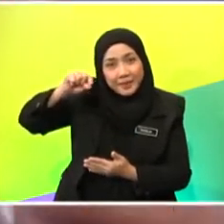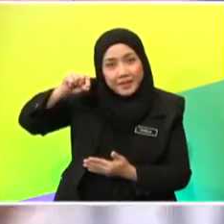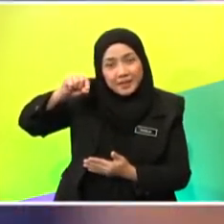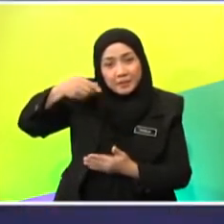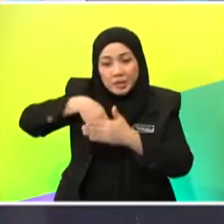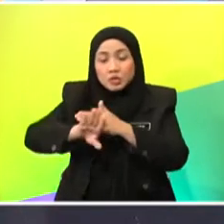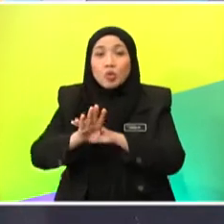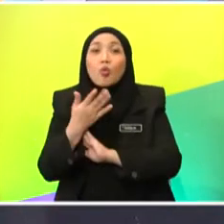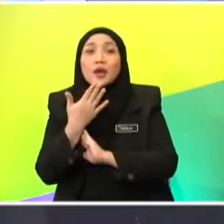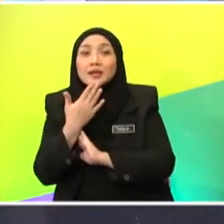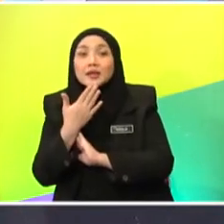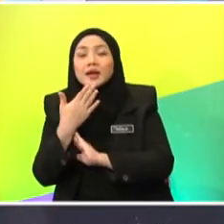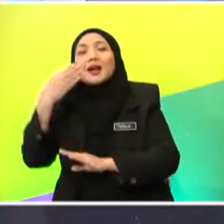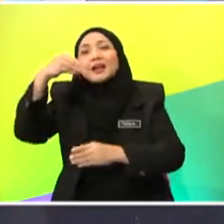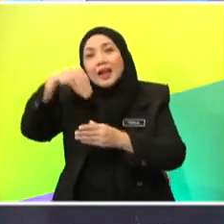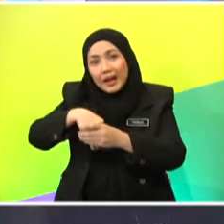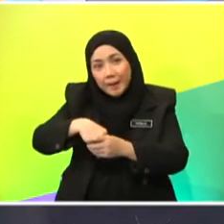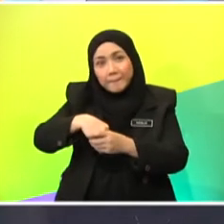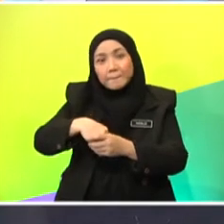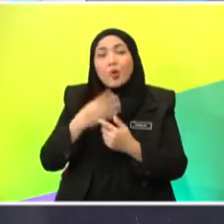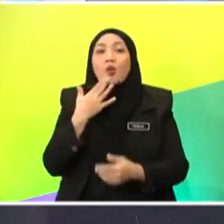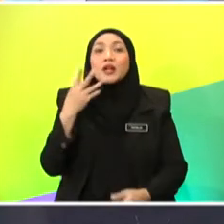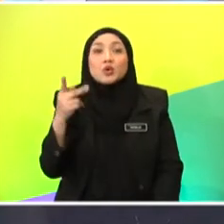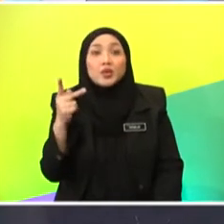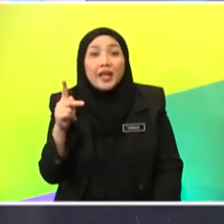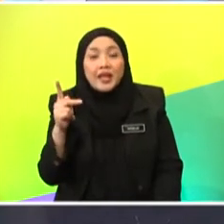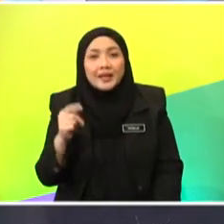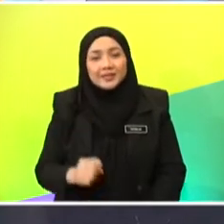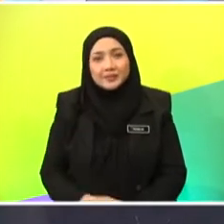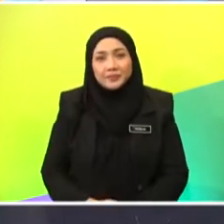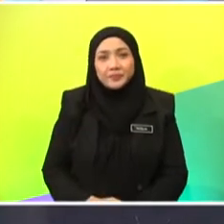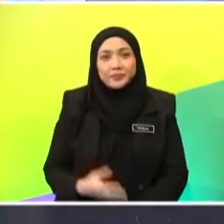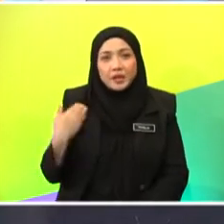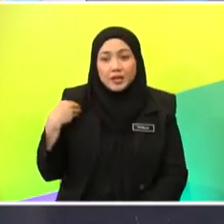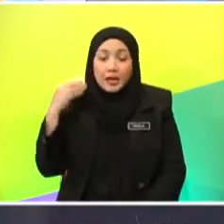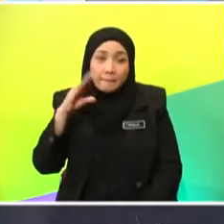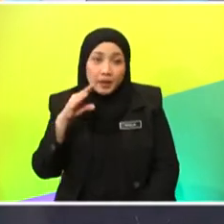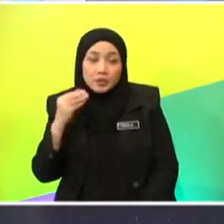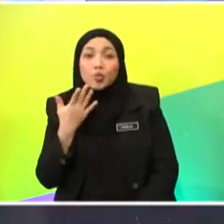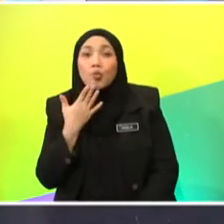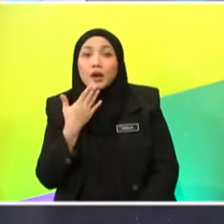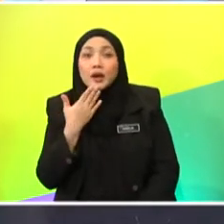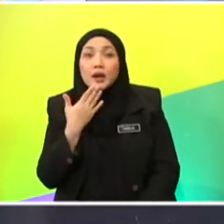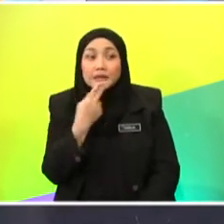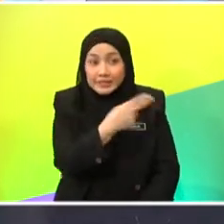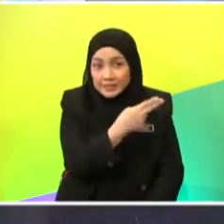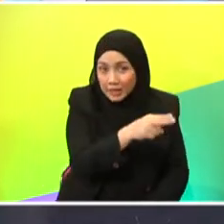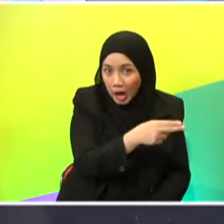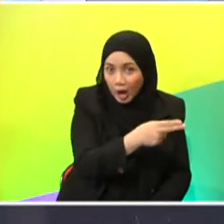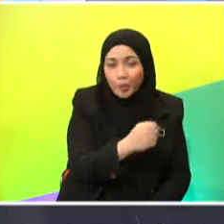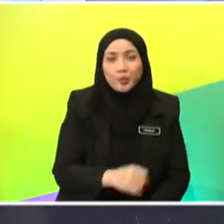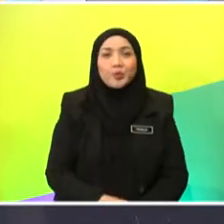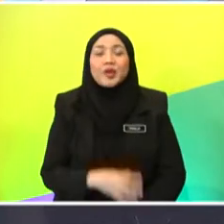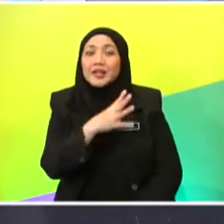masukkan nih baik Apalagi itu kedalam diri kita ada kapas yuwanita kau